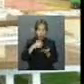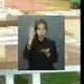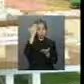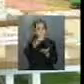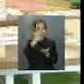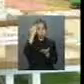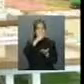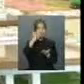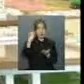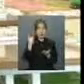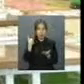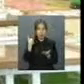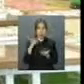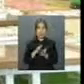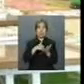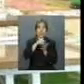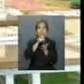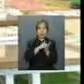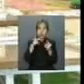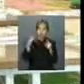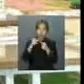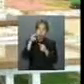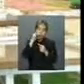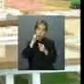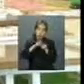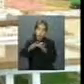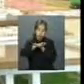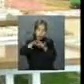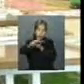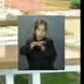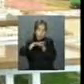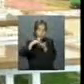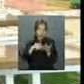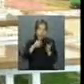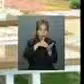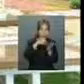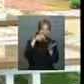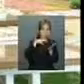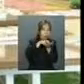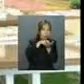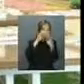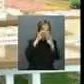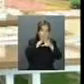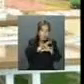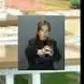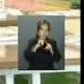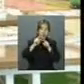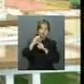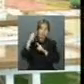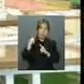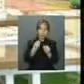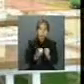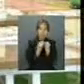การใช้แค่สีผสมกับน้ำแล้วให้มันผสมกันแล้วออกมานุ่มนวลเนี่ยแล้วยิ่งประกอบกับความที่รูป